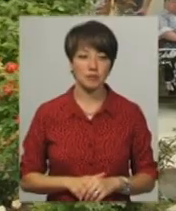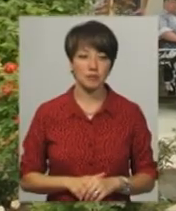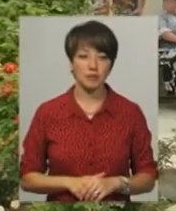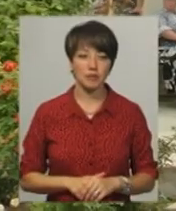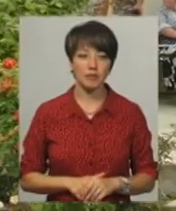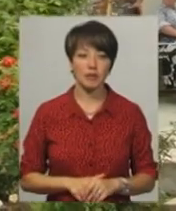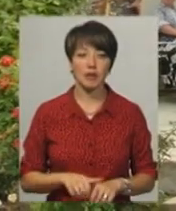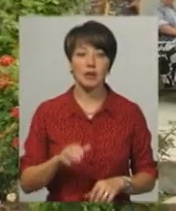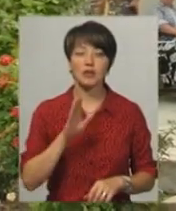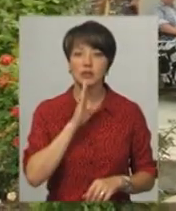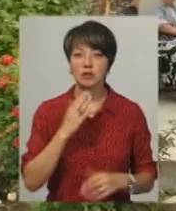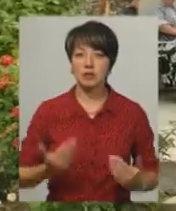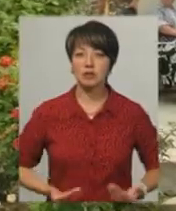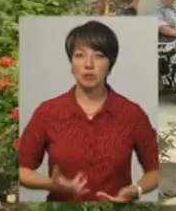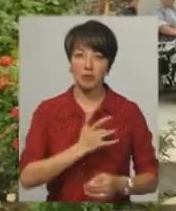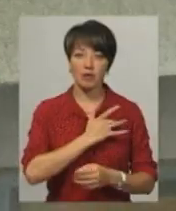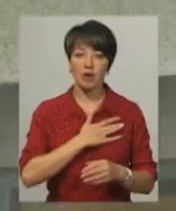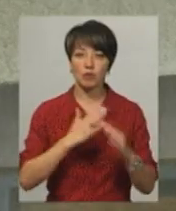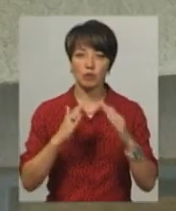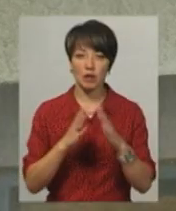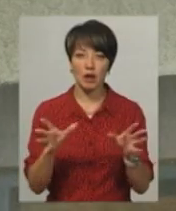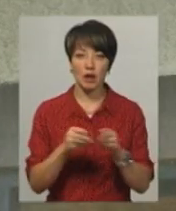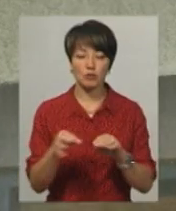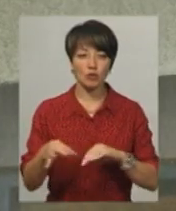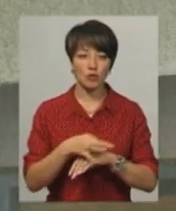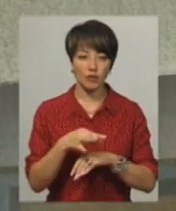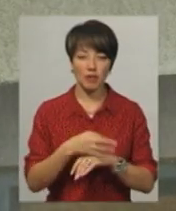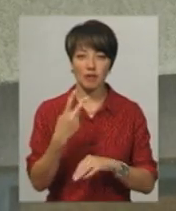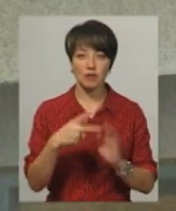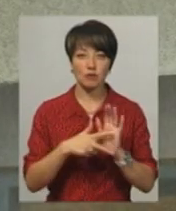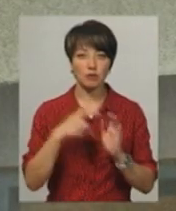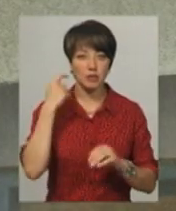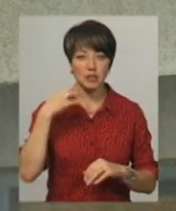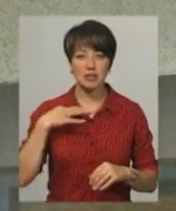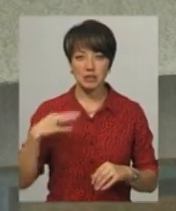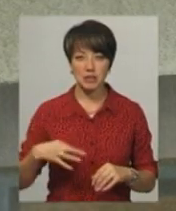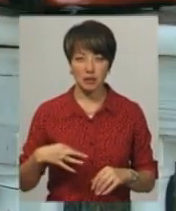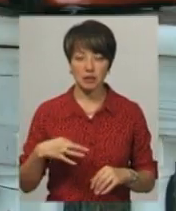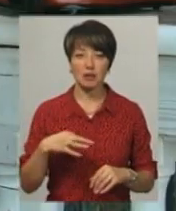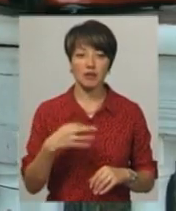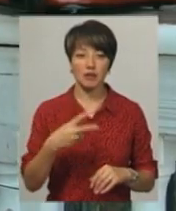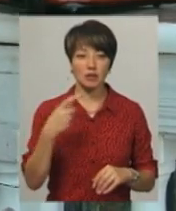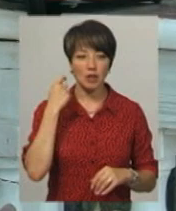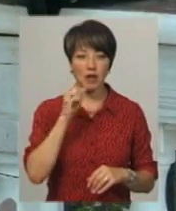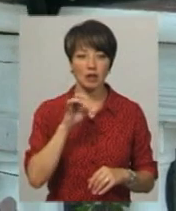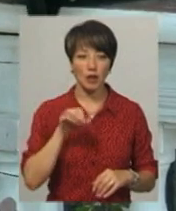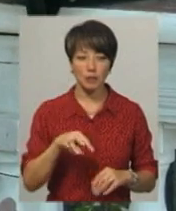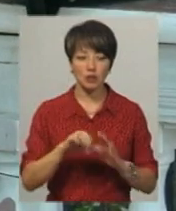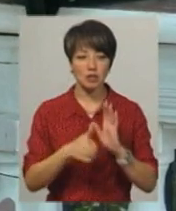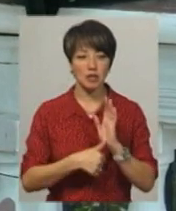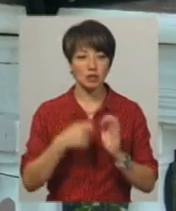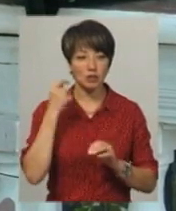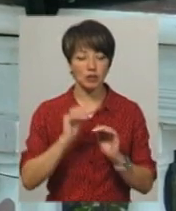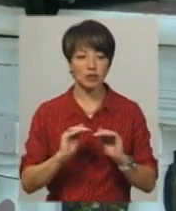Оксана Ленька мешкає у приватному будинку разом з чоловіком Анатолієм, 28-річним сином Артуром, 20-річним Артемом,